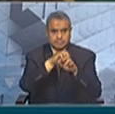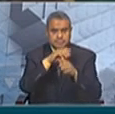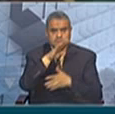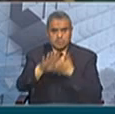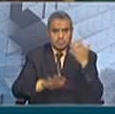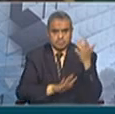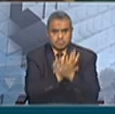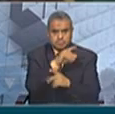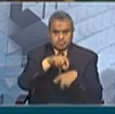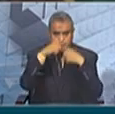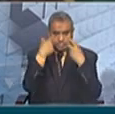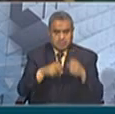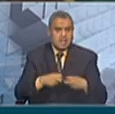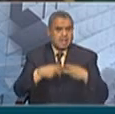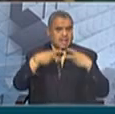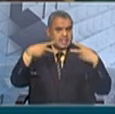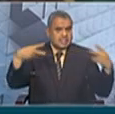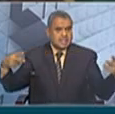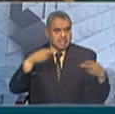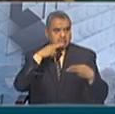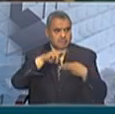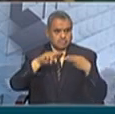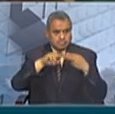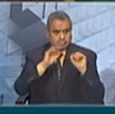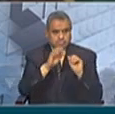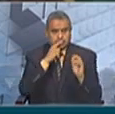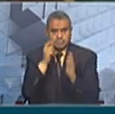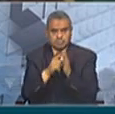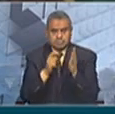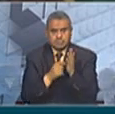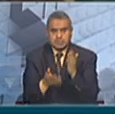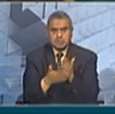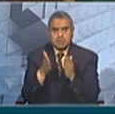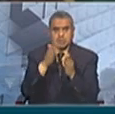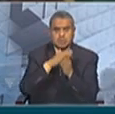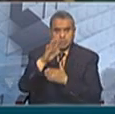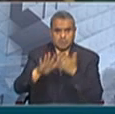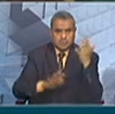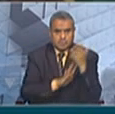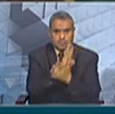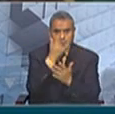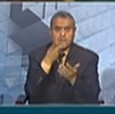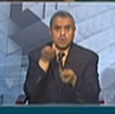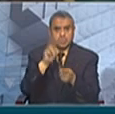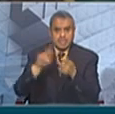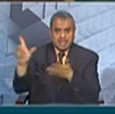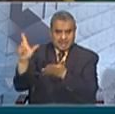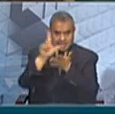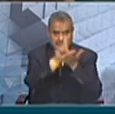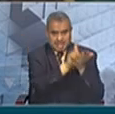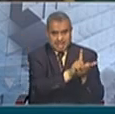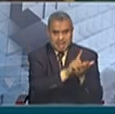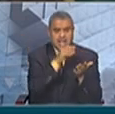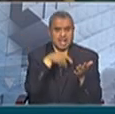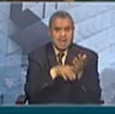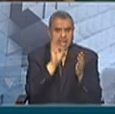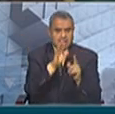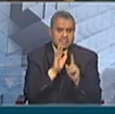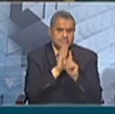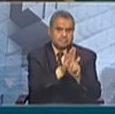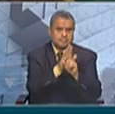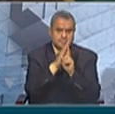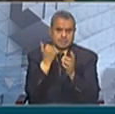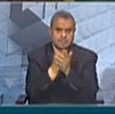قضايا الوضع النهائي كافة وعلى رأسها قضية اللاجئين استنادا